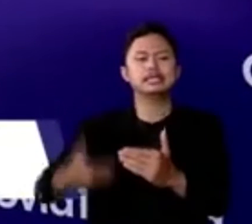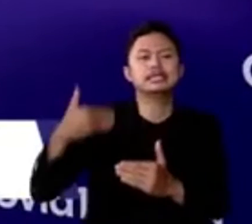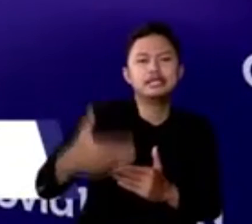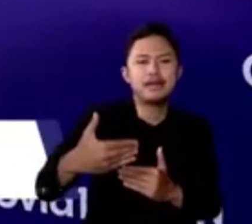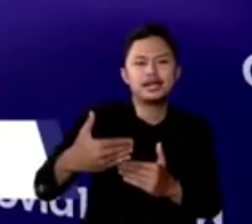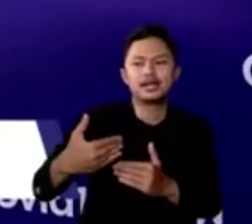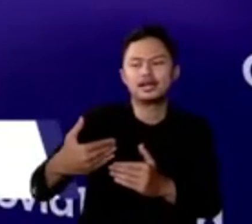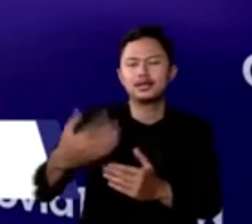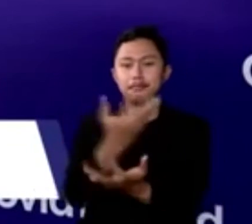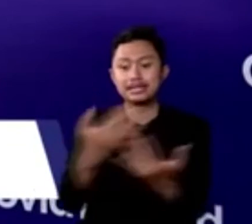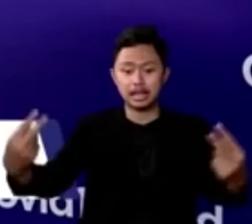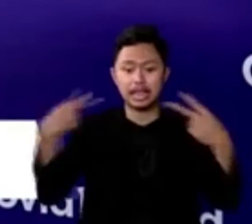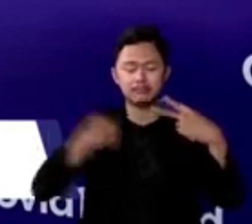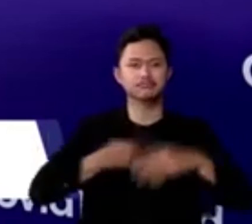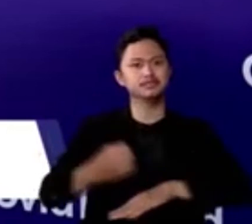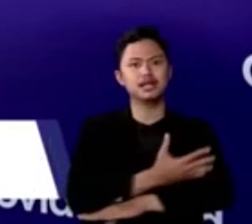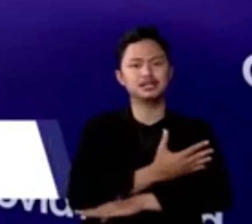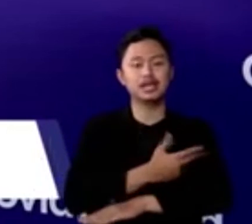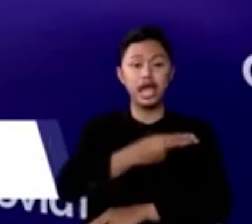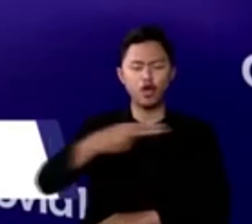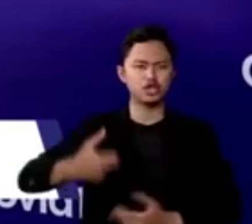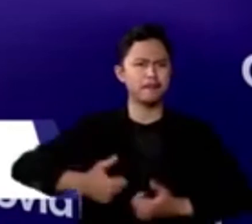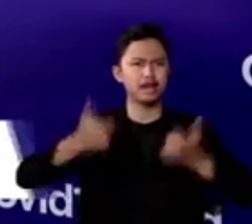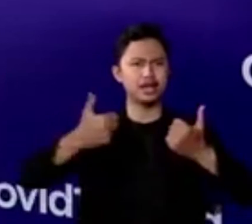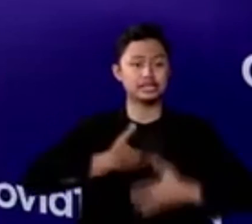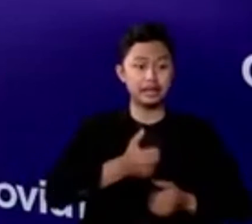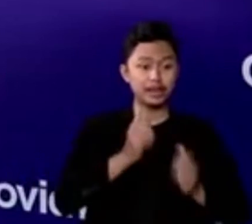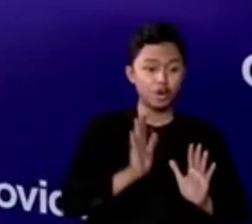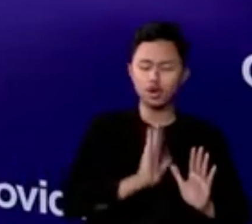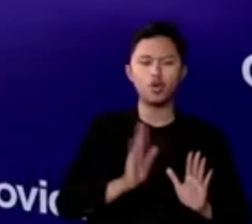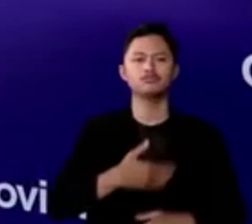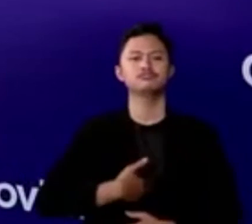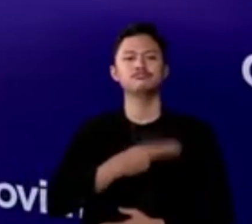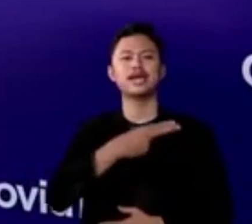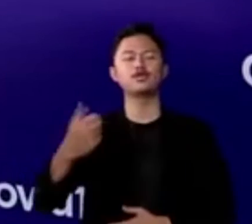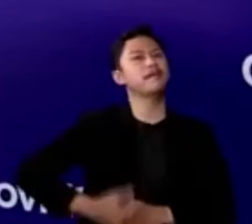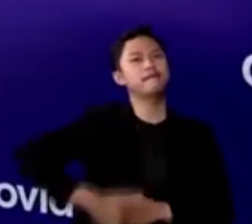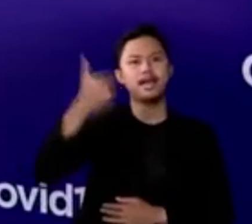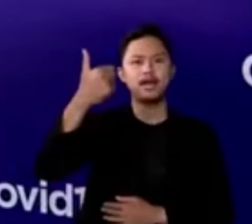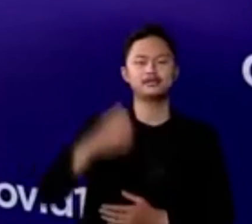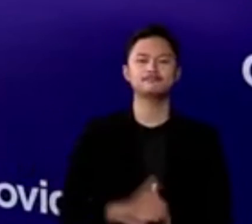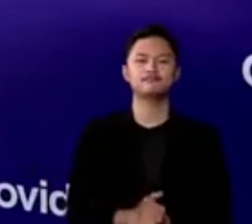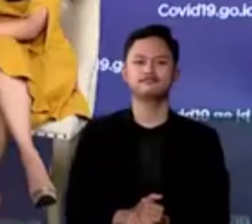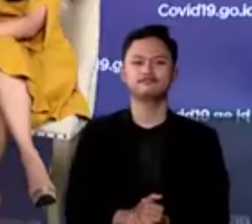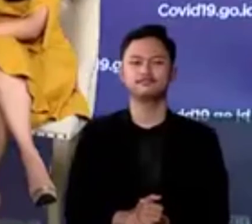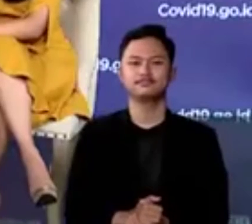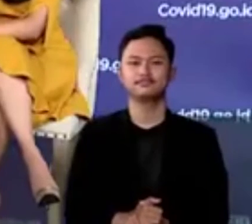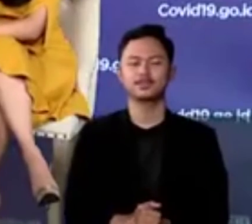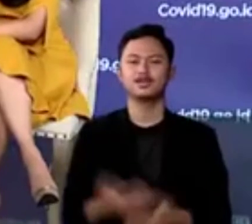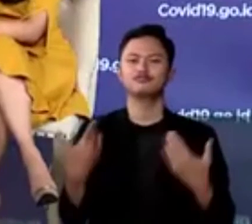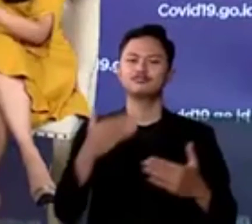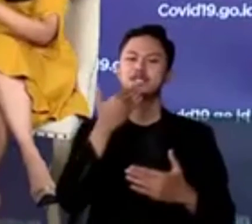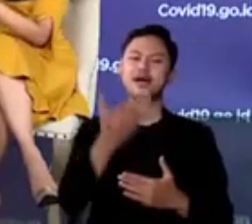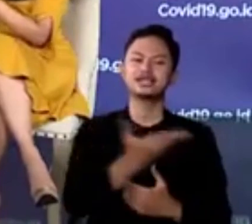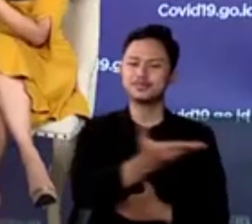menginspirasi banyak orang sehingga Indonesia bisa menang tidak hanya survei Terima kasih Indonesia menang tidak hanya serviks baik menarik sekali Terimakasih